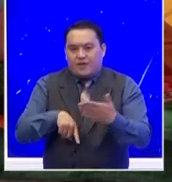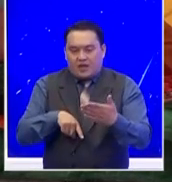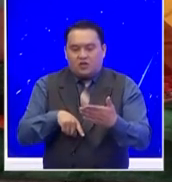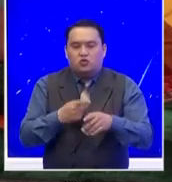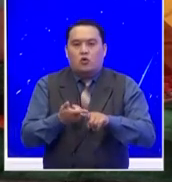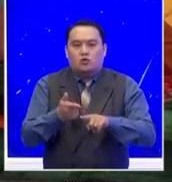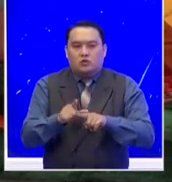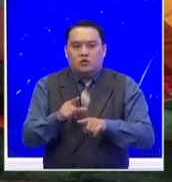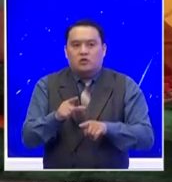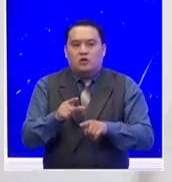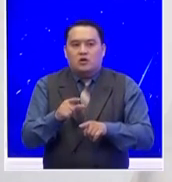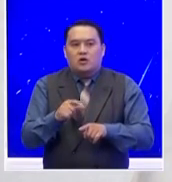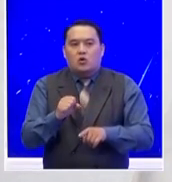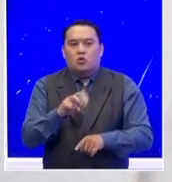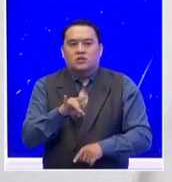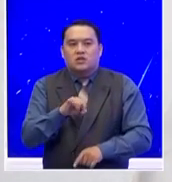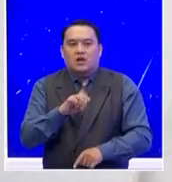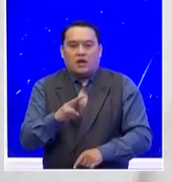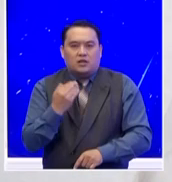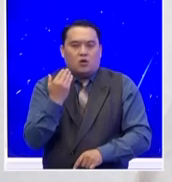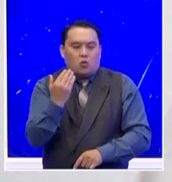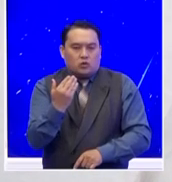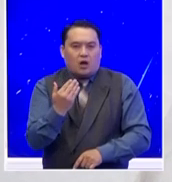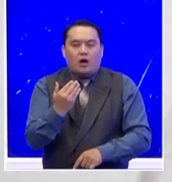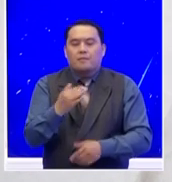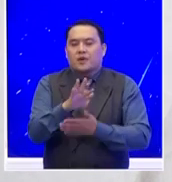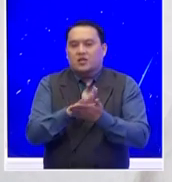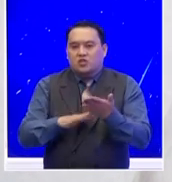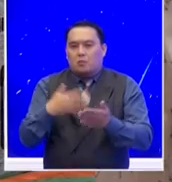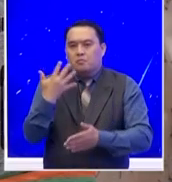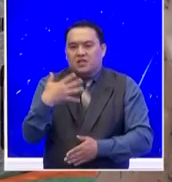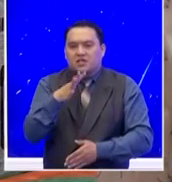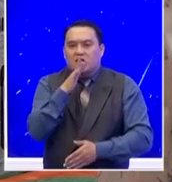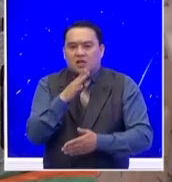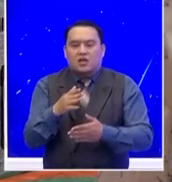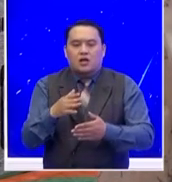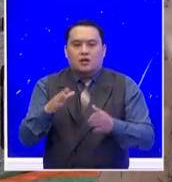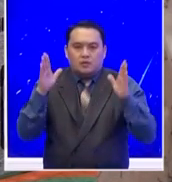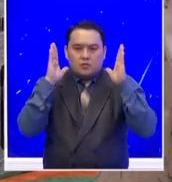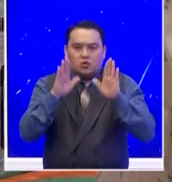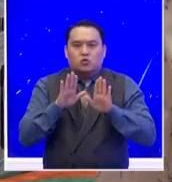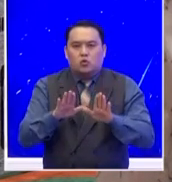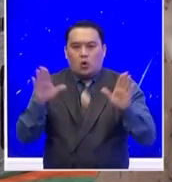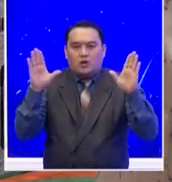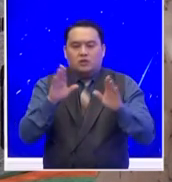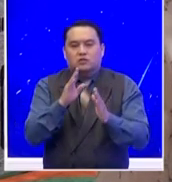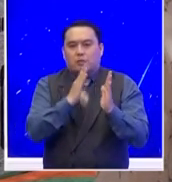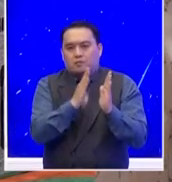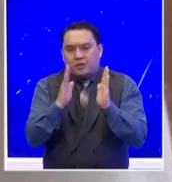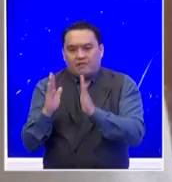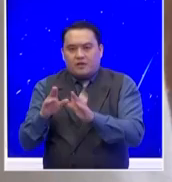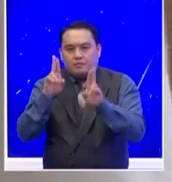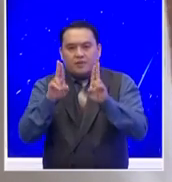считает 82-летняя Гульзихан Узакова. Уже на протяжении 50 лет она придерживается канонов ислама. Как